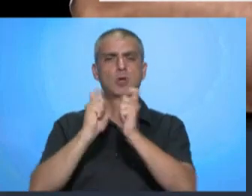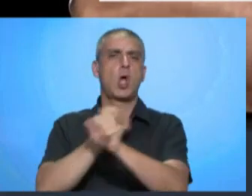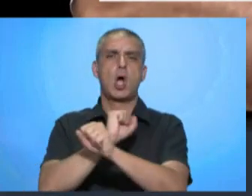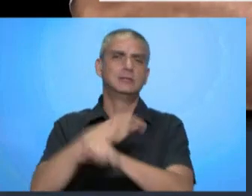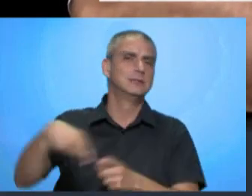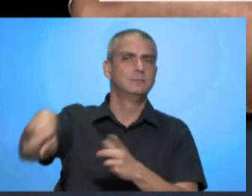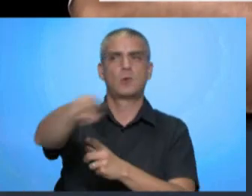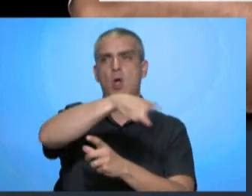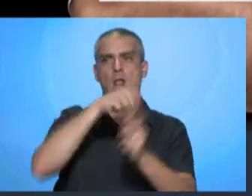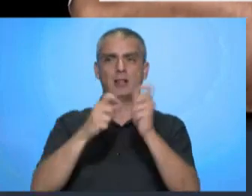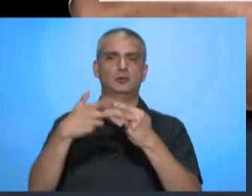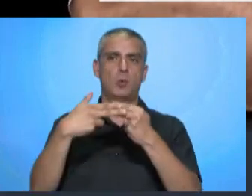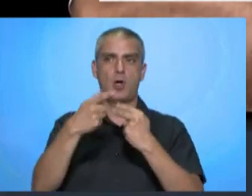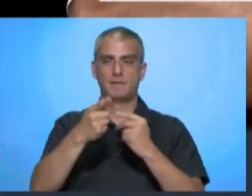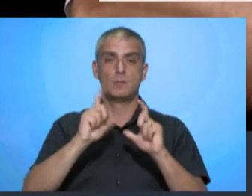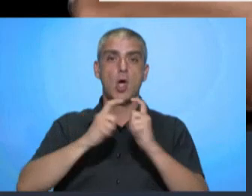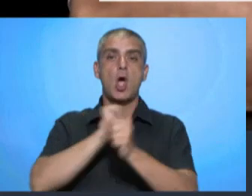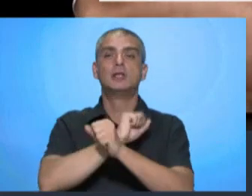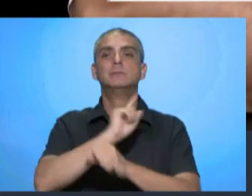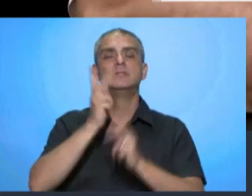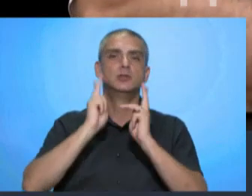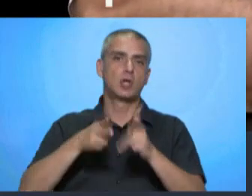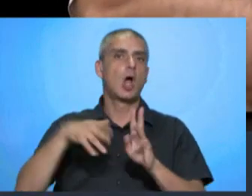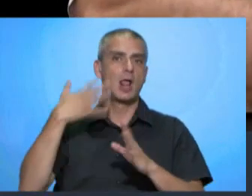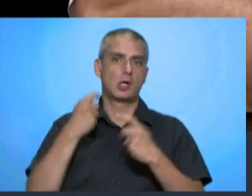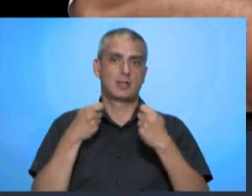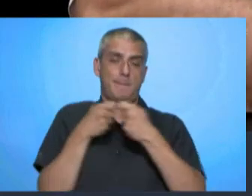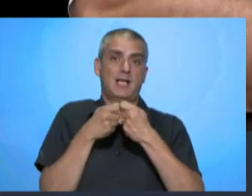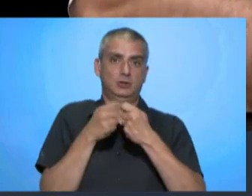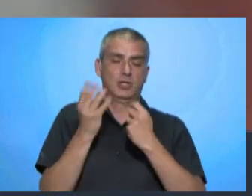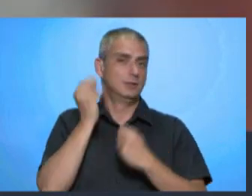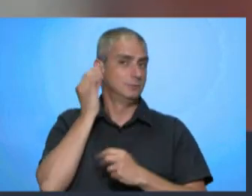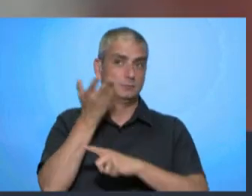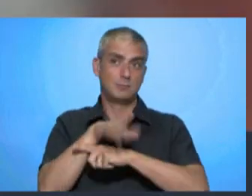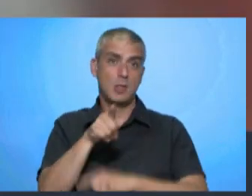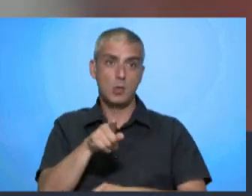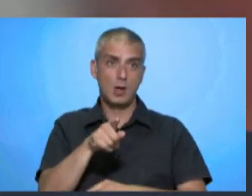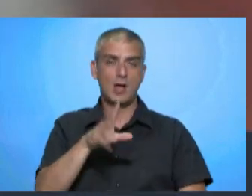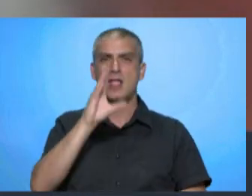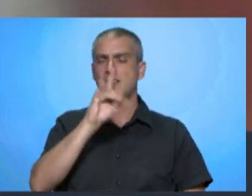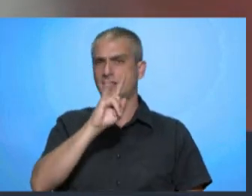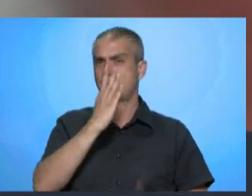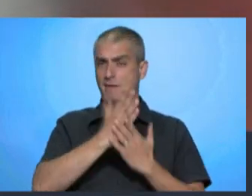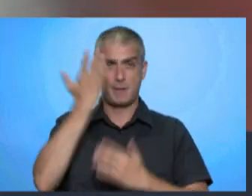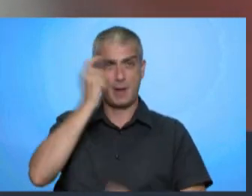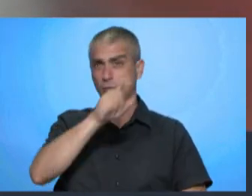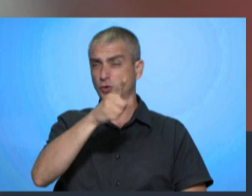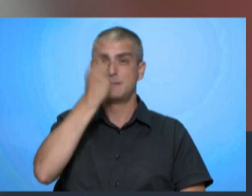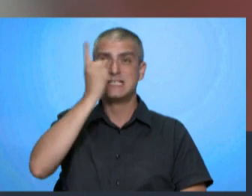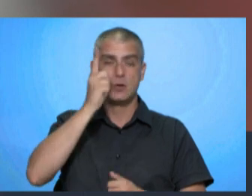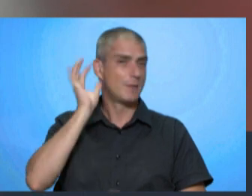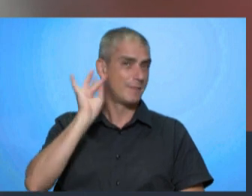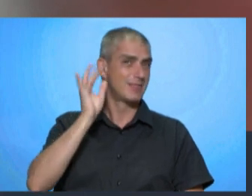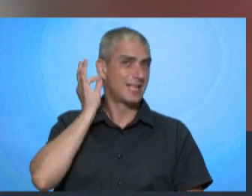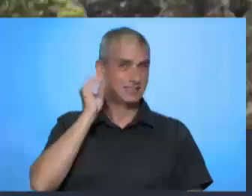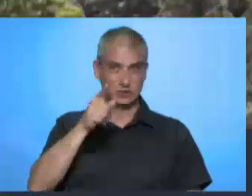הקרוב. למעשה עוצרים את כל מי שיכול היה להיות בקשר עם המנוחה. דוד חיים מורשע בעבר באיומים על אופיר